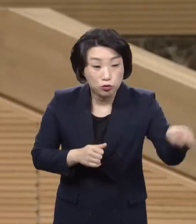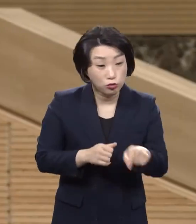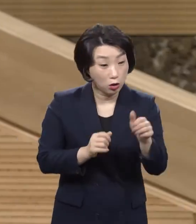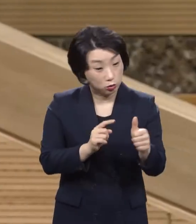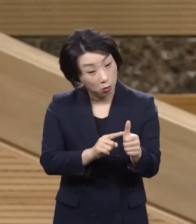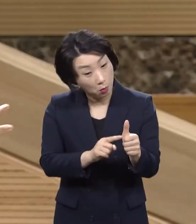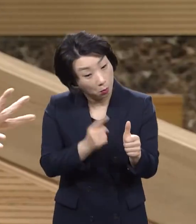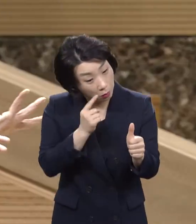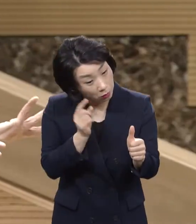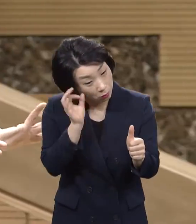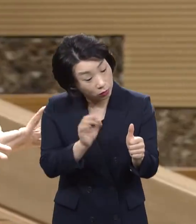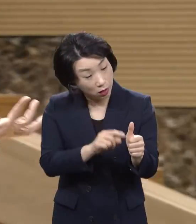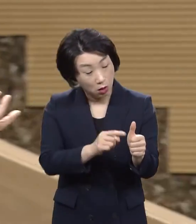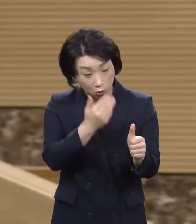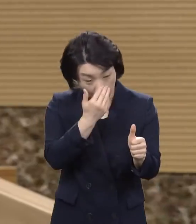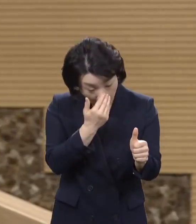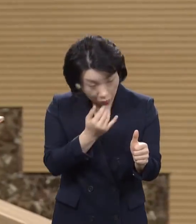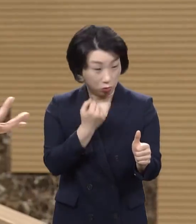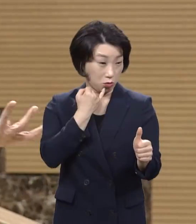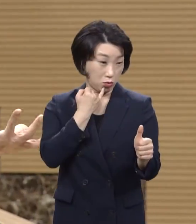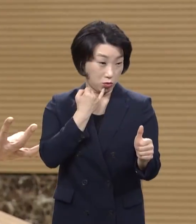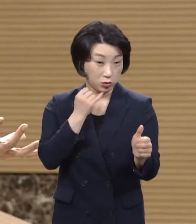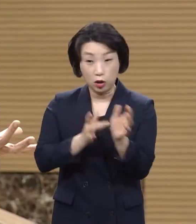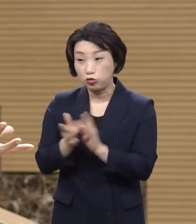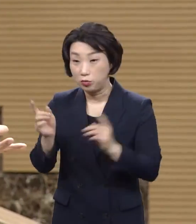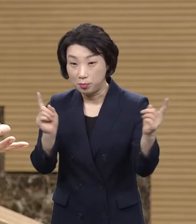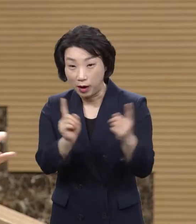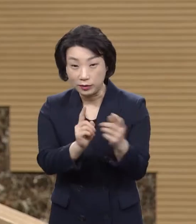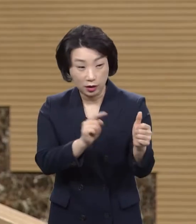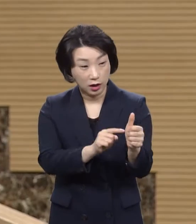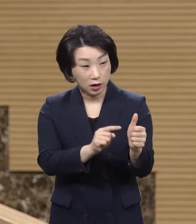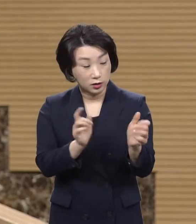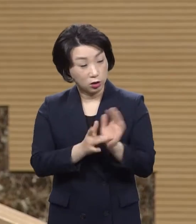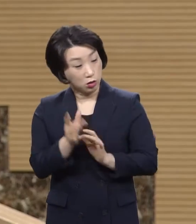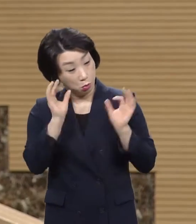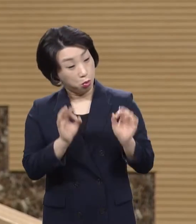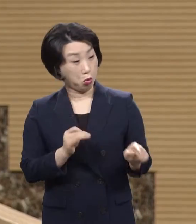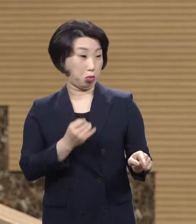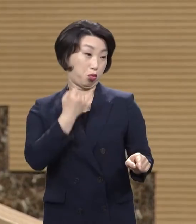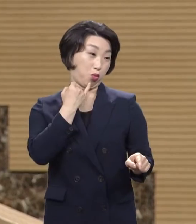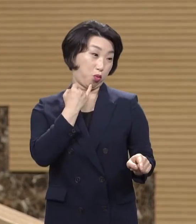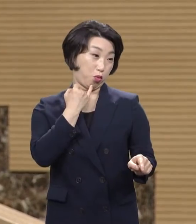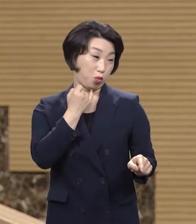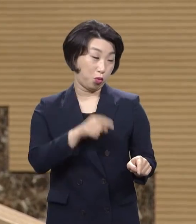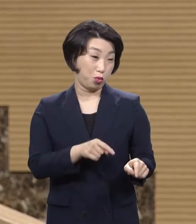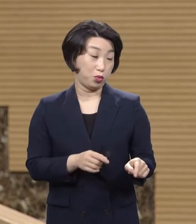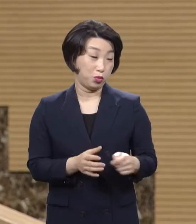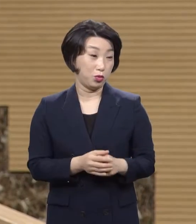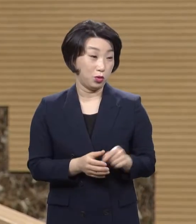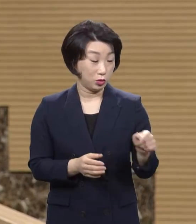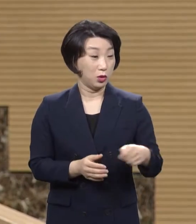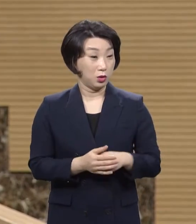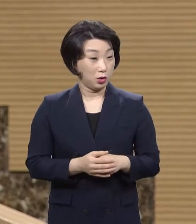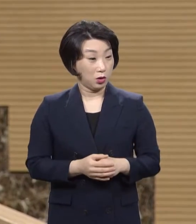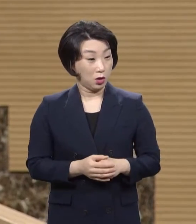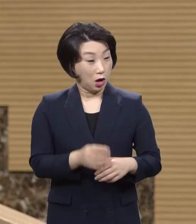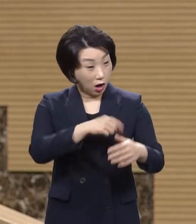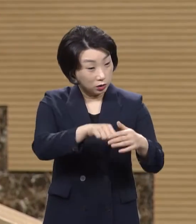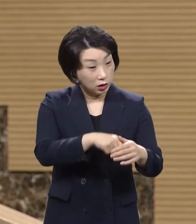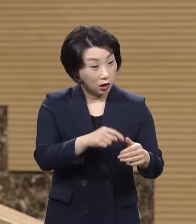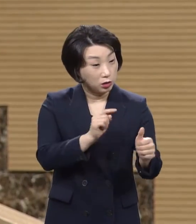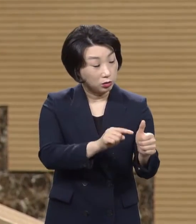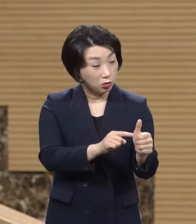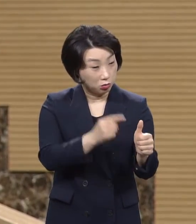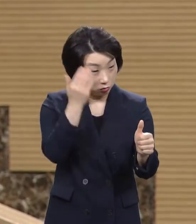예수님을 만났어. 예수님이 바라볼 때, 야, 너는 정말로 네 속으로